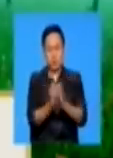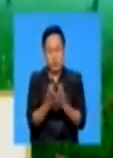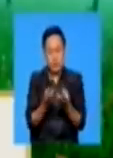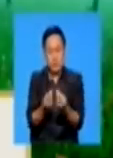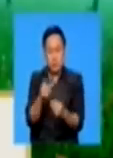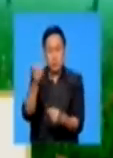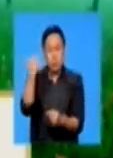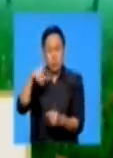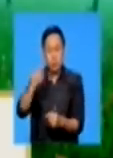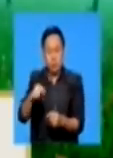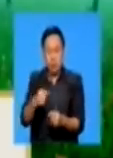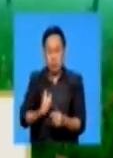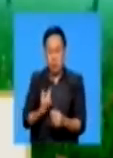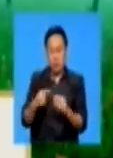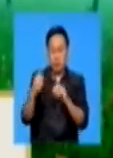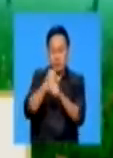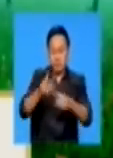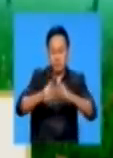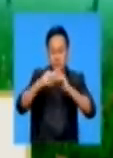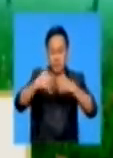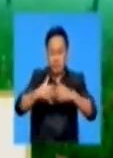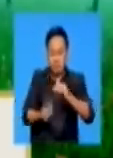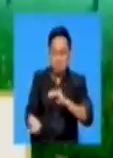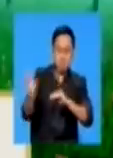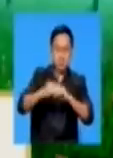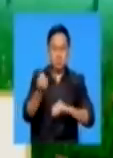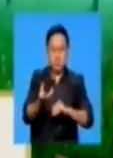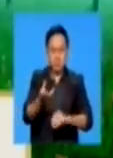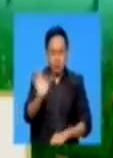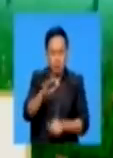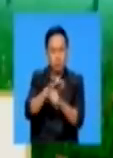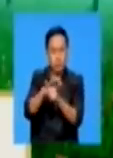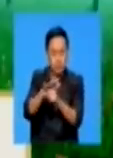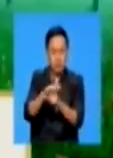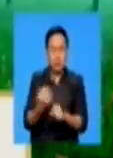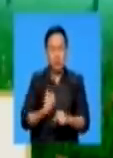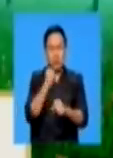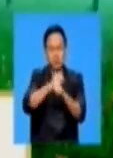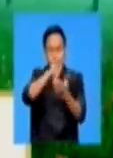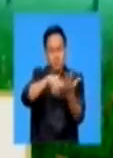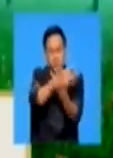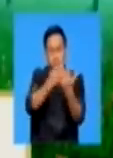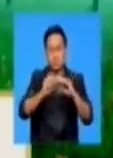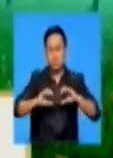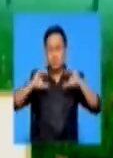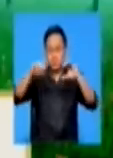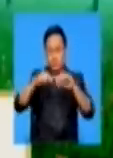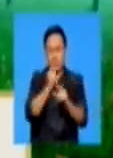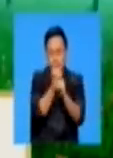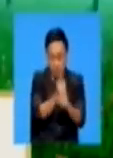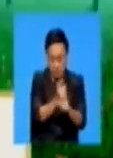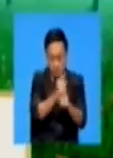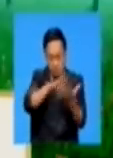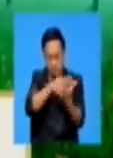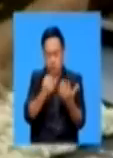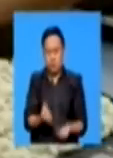วนะการลงทุนก็ไม่เกิดขึ้นนะครับถ้าเราทำทุกอย่างนี้ได้ตามแผนงานของรัฐบาลในระยะสั้นเนี่ยมันจะเป็นการเริ่มต้นและ